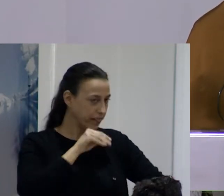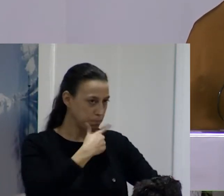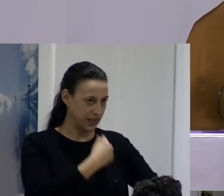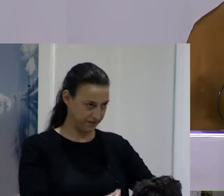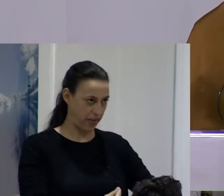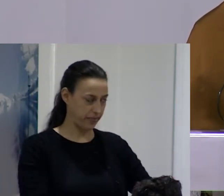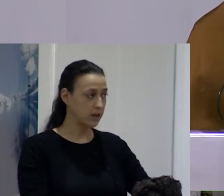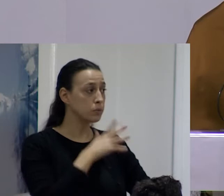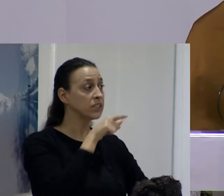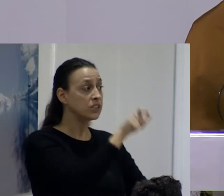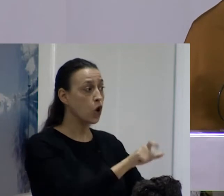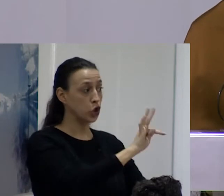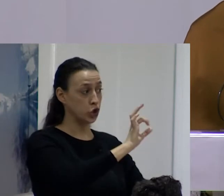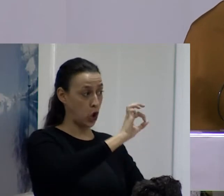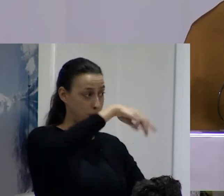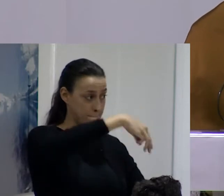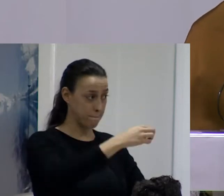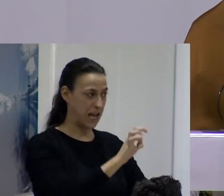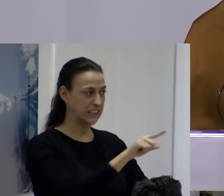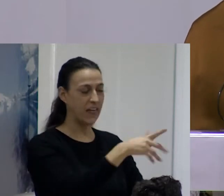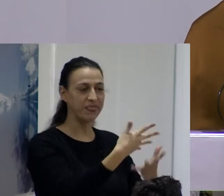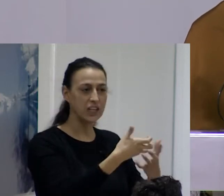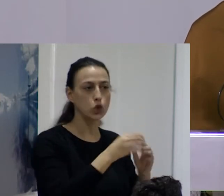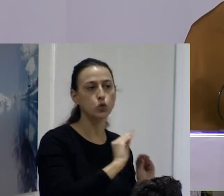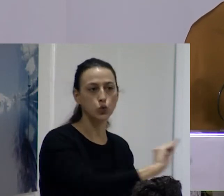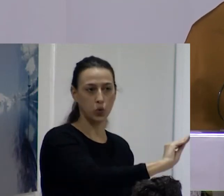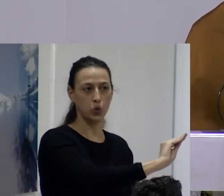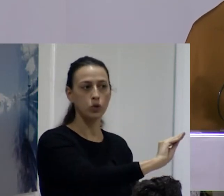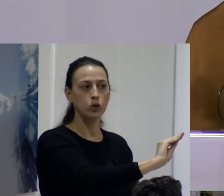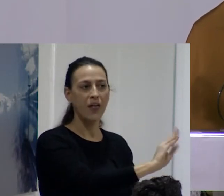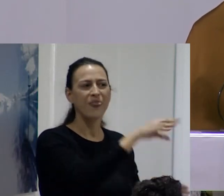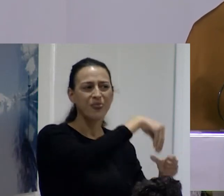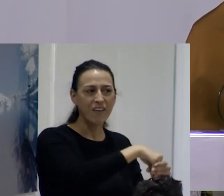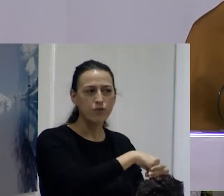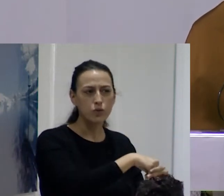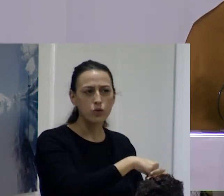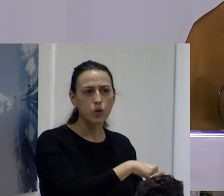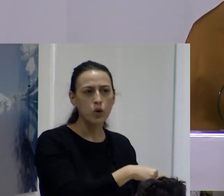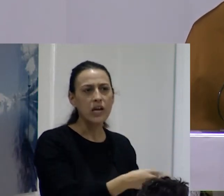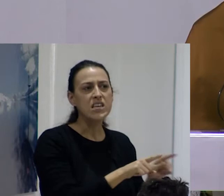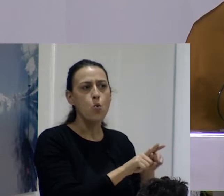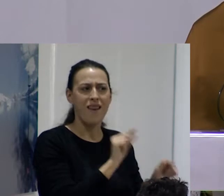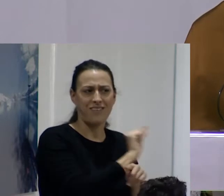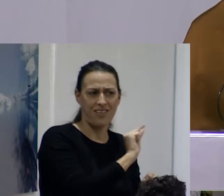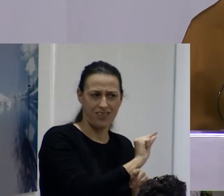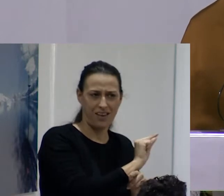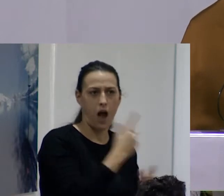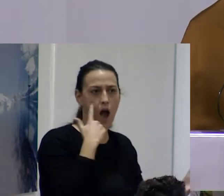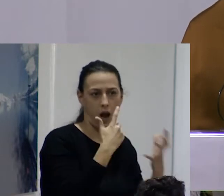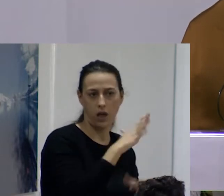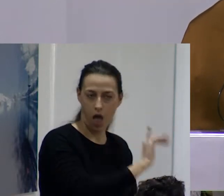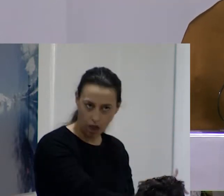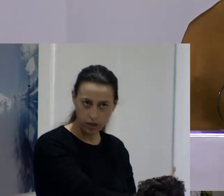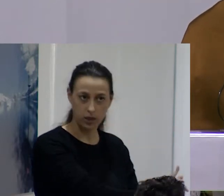que, per la seva selecció, necessàriament és una història crítica, no altra que crítica d'art. En